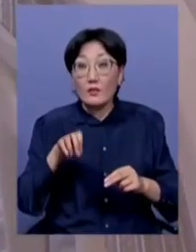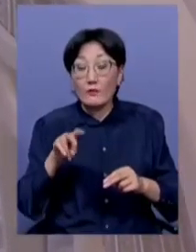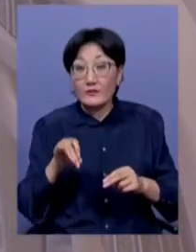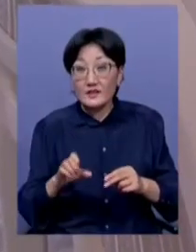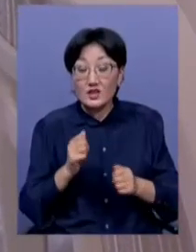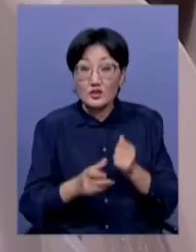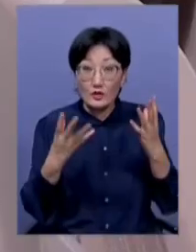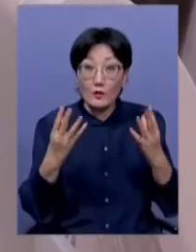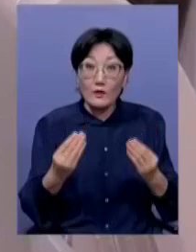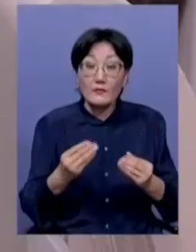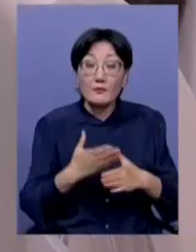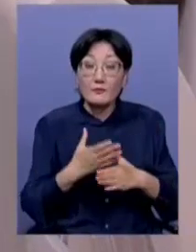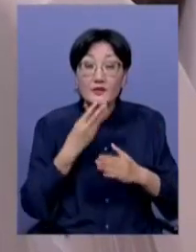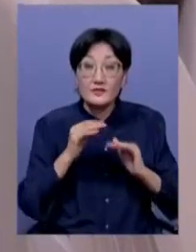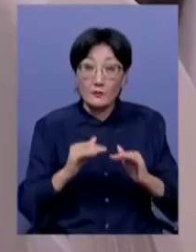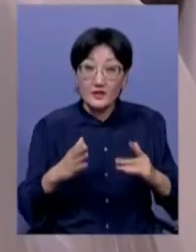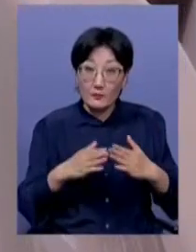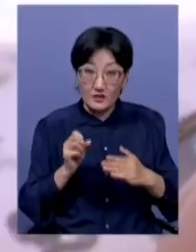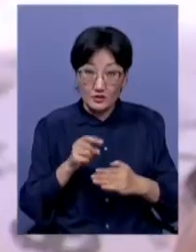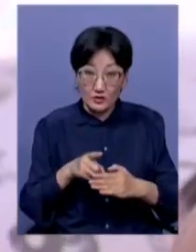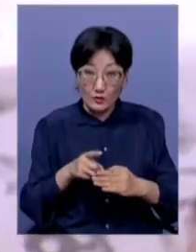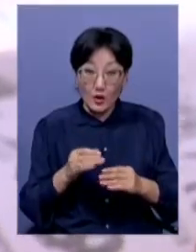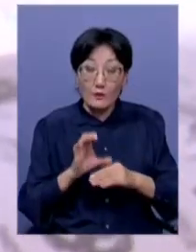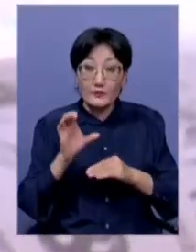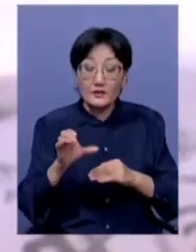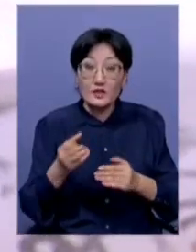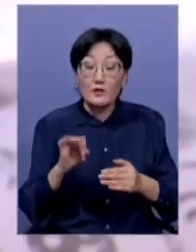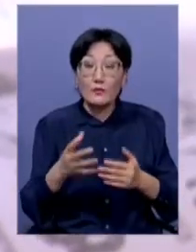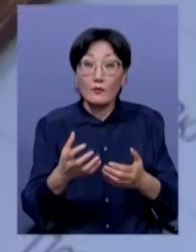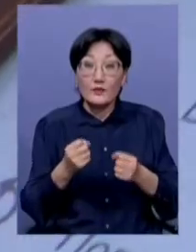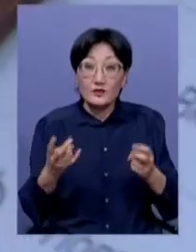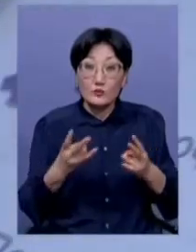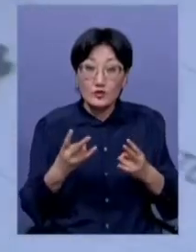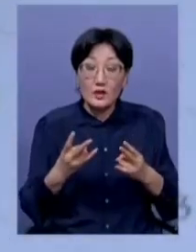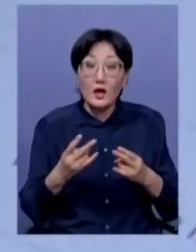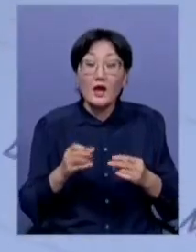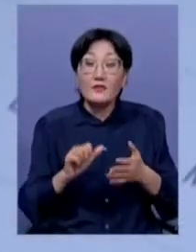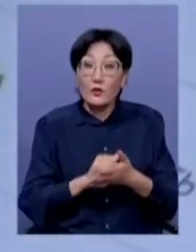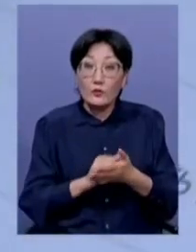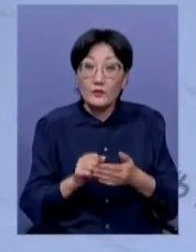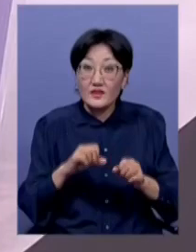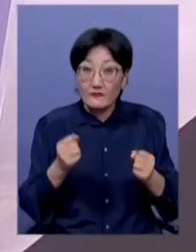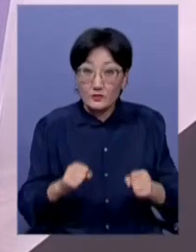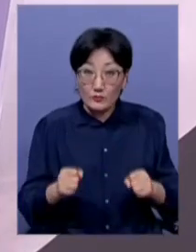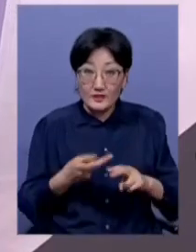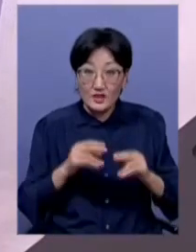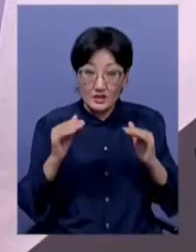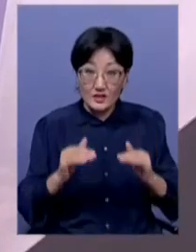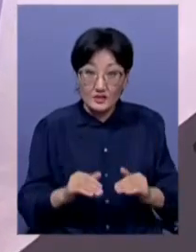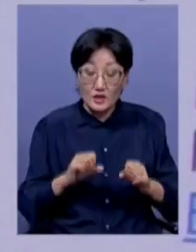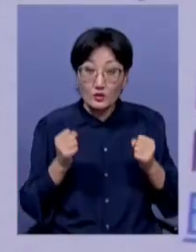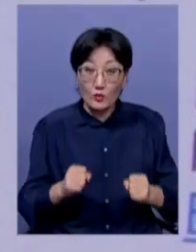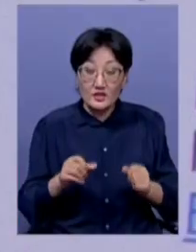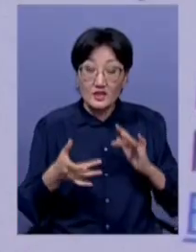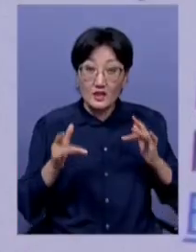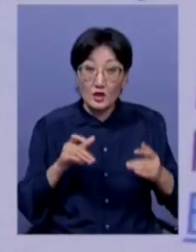Алданиязова ежедневно помогает своим детям с домашним заданием. Но отправить или получить необходимые файлы порой практически невозможно из-за низкой скорости